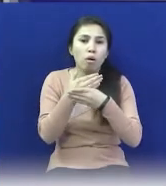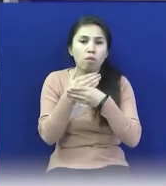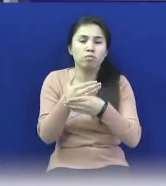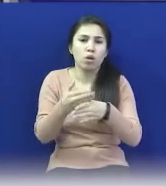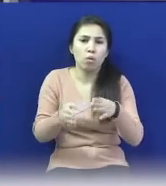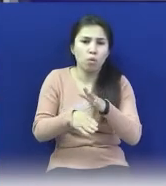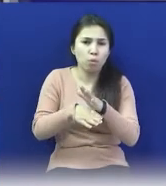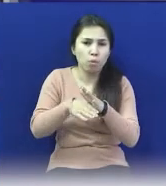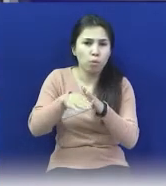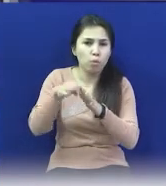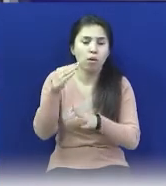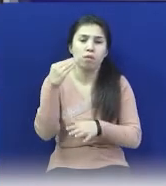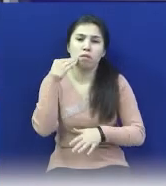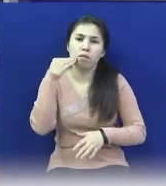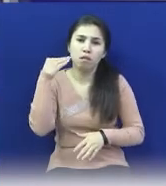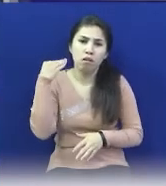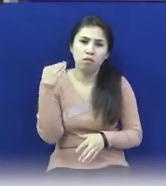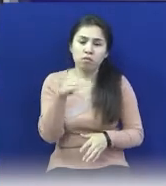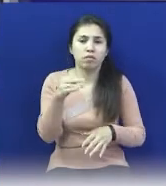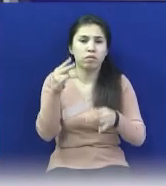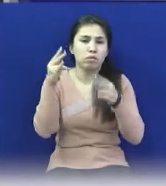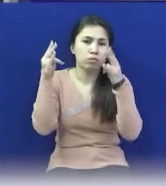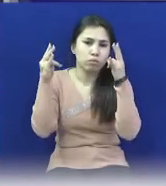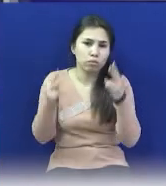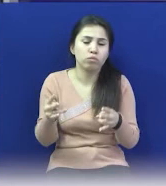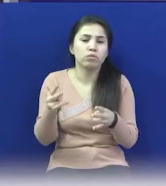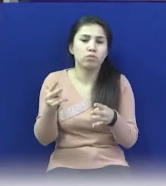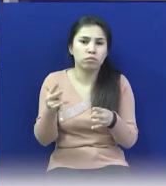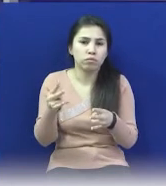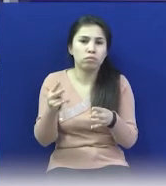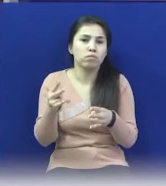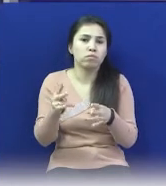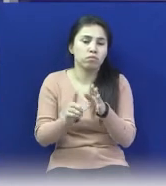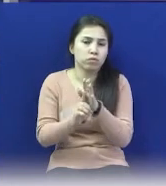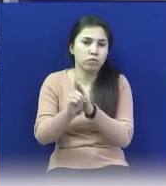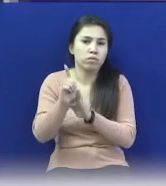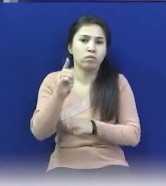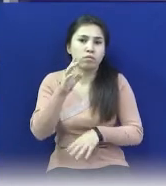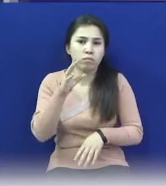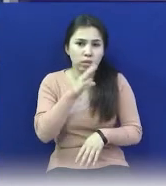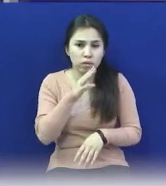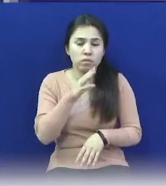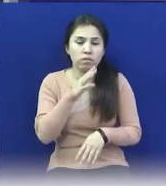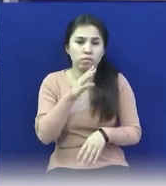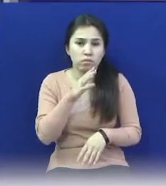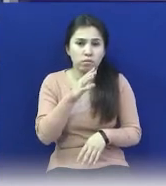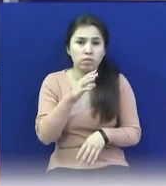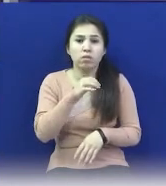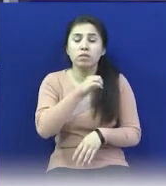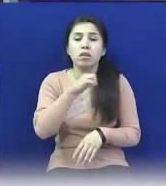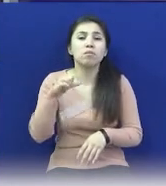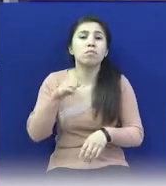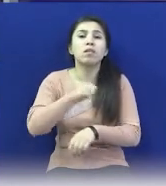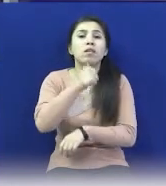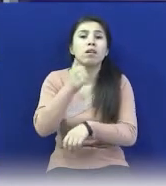Facebook для жителей области в рамках проекта в Антикор-центре проводятся прямые эфиры с участием руководителей государственных